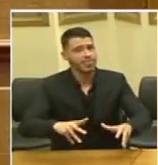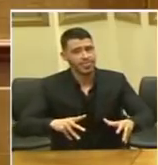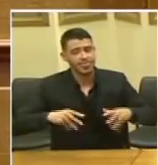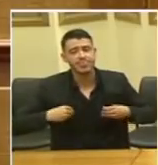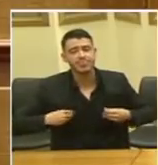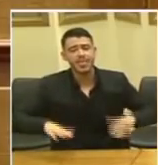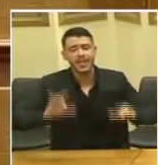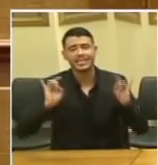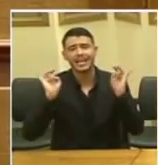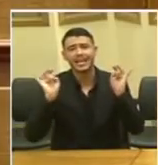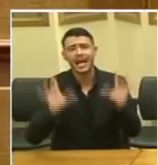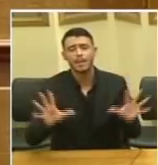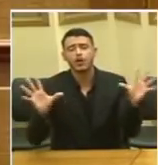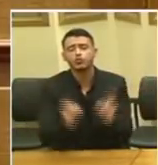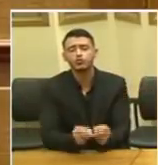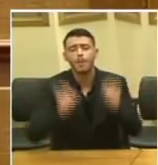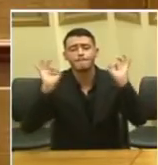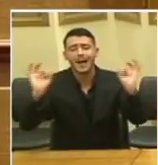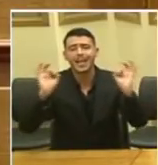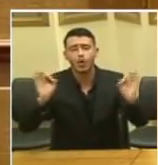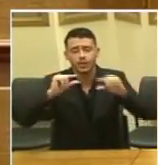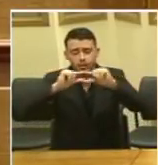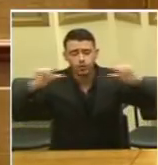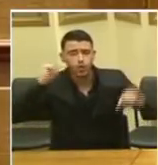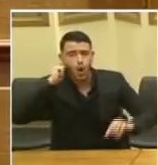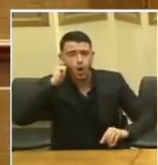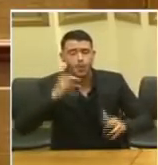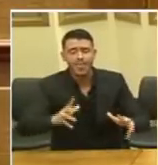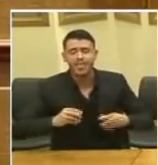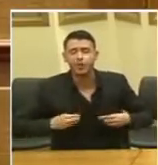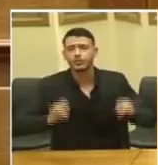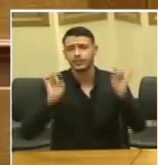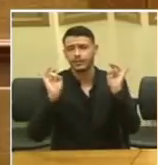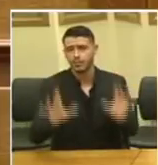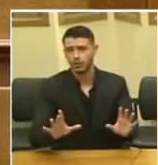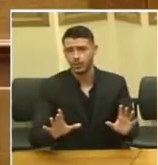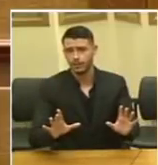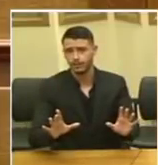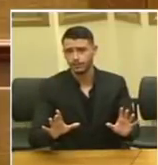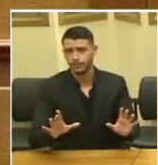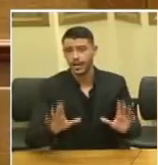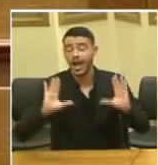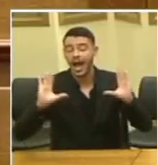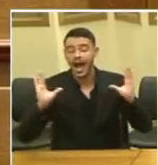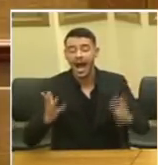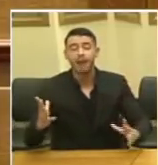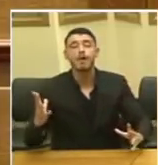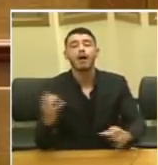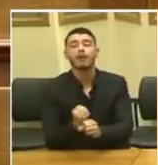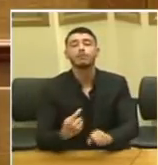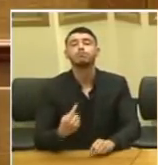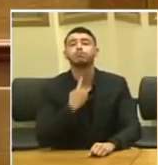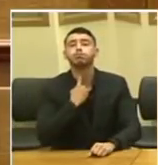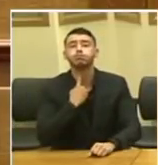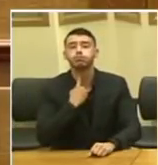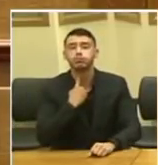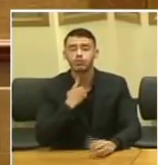Μακεδονίας, όπως δημόσια λένε. Είτε, εάν δεν πετύχαινε η σύσταση μιας νέας